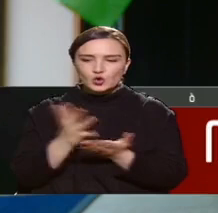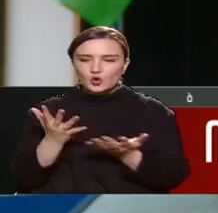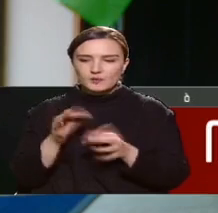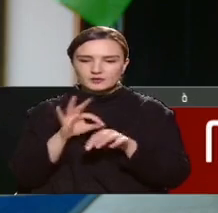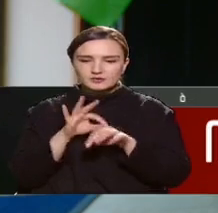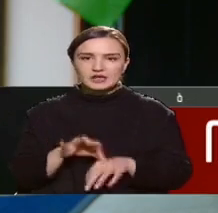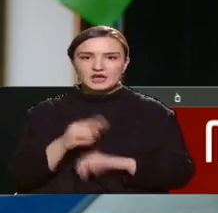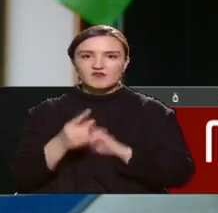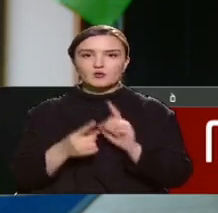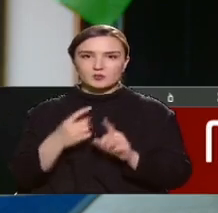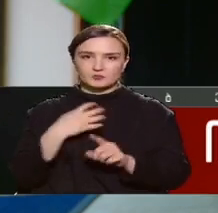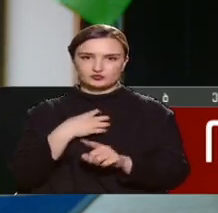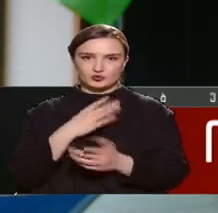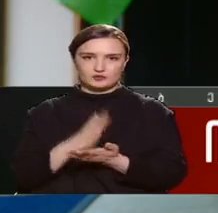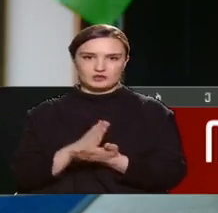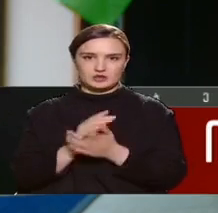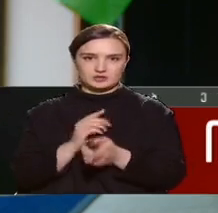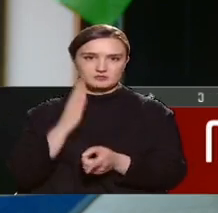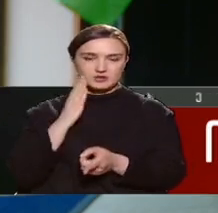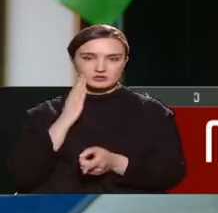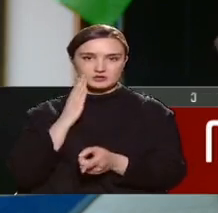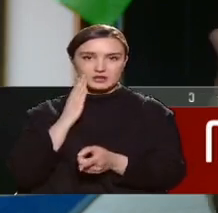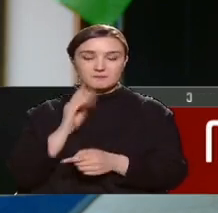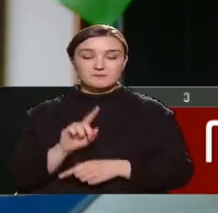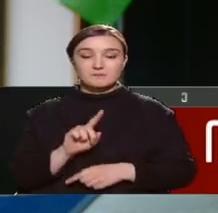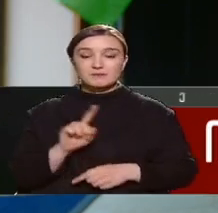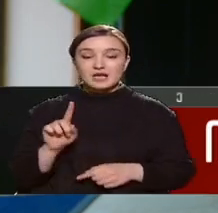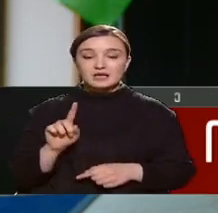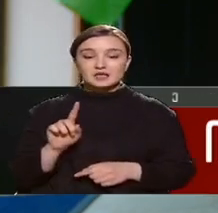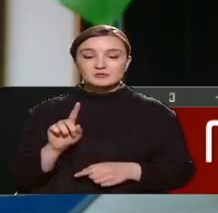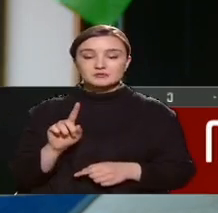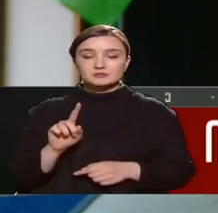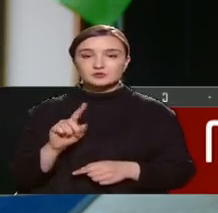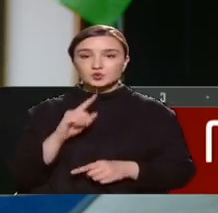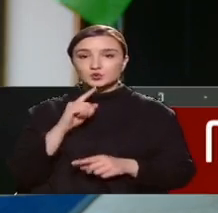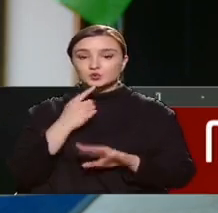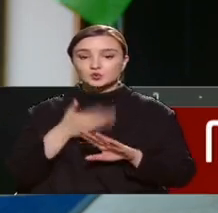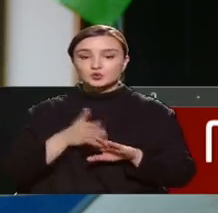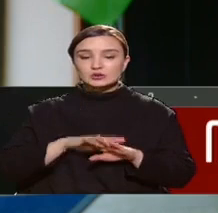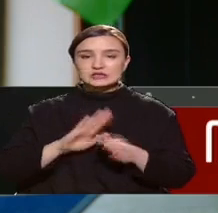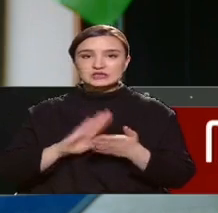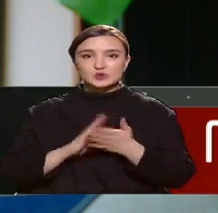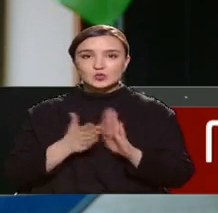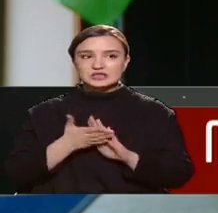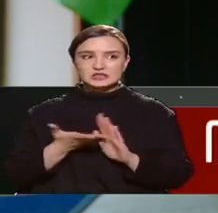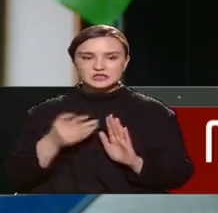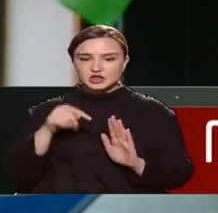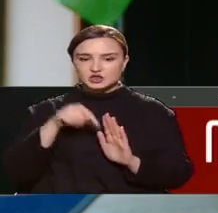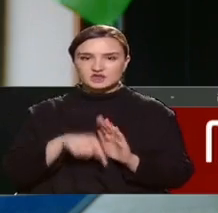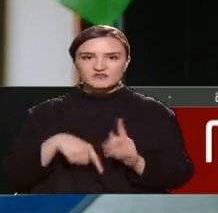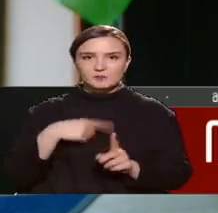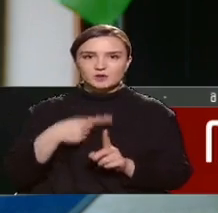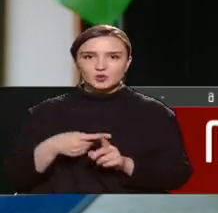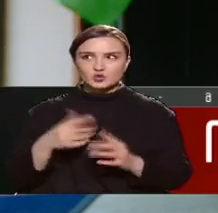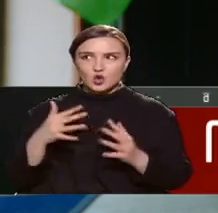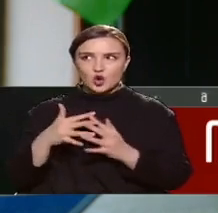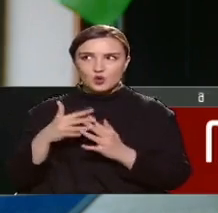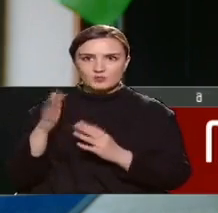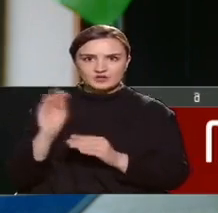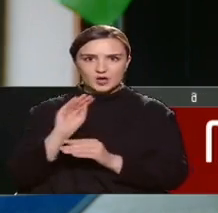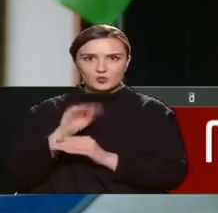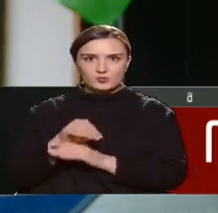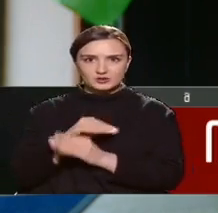ceva, dar romeți, martlan nici nu e lovani. Mara, mai, iseti, tuli situația, șignit plus, este omi Ucraina